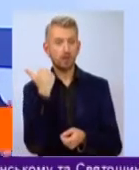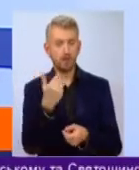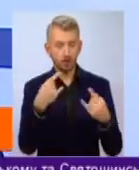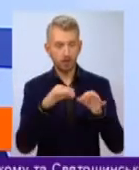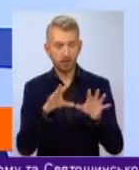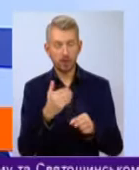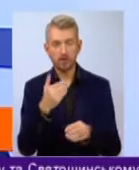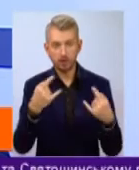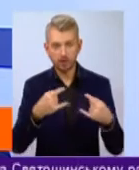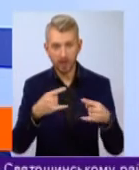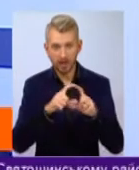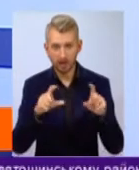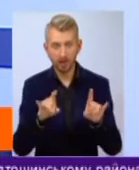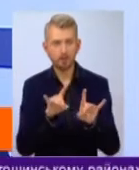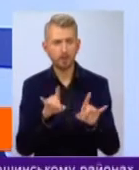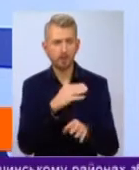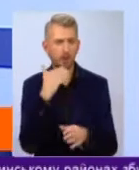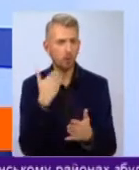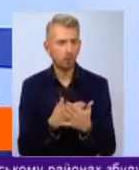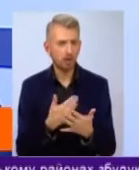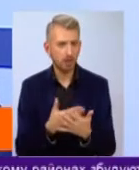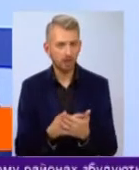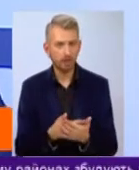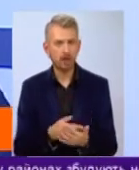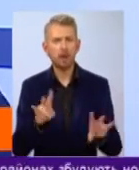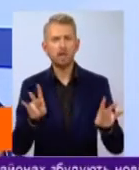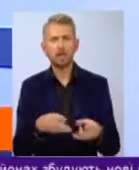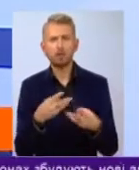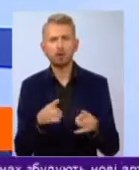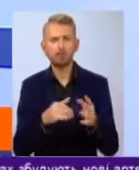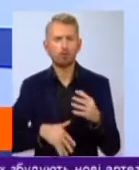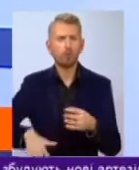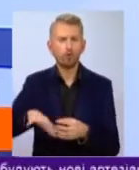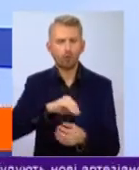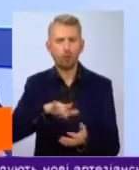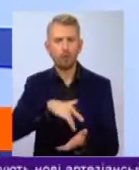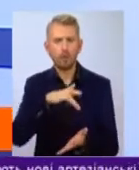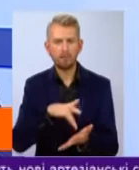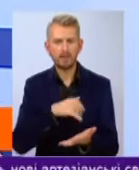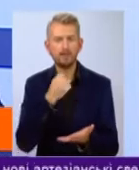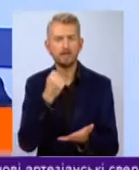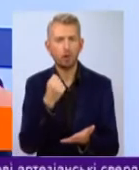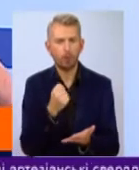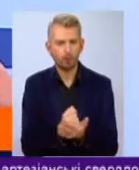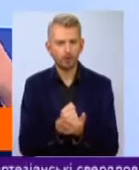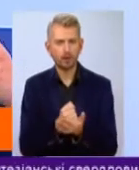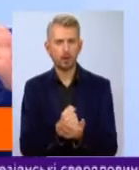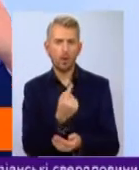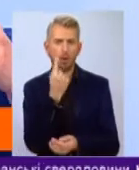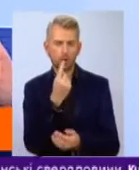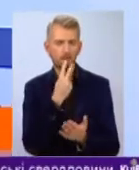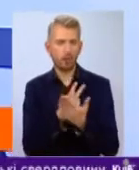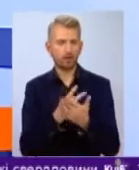вашому телеканалі, наводив дуже багато прикладів. Не потрібно в усьому місті встановлювати один